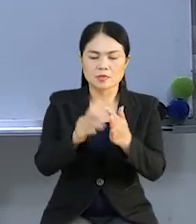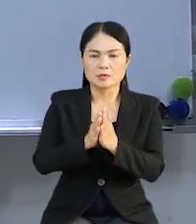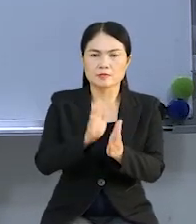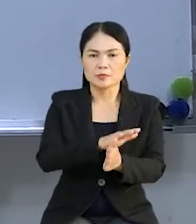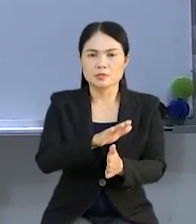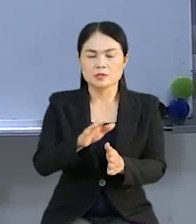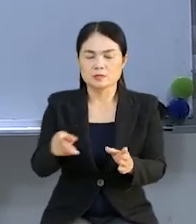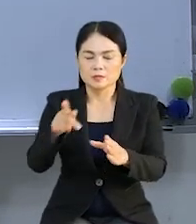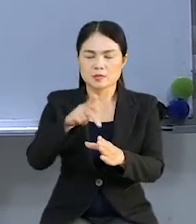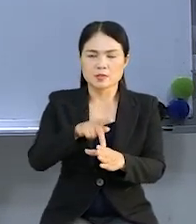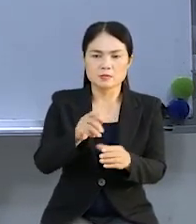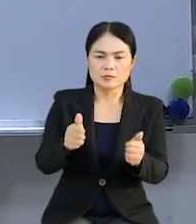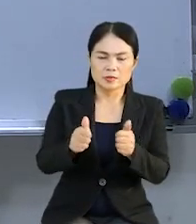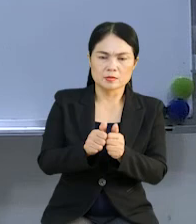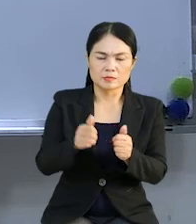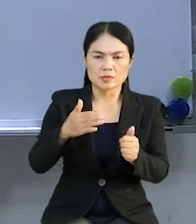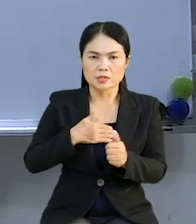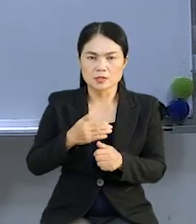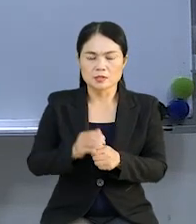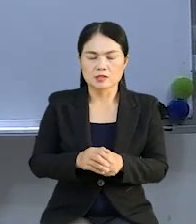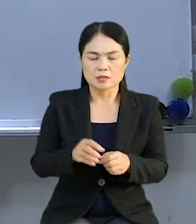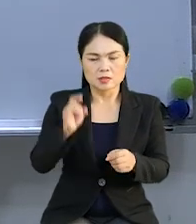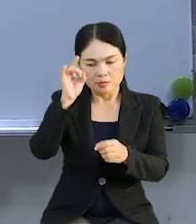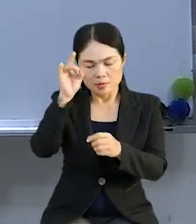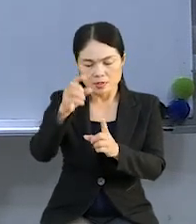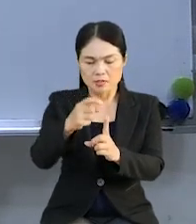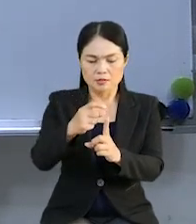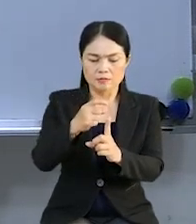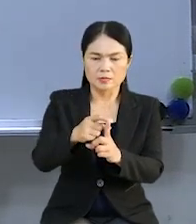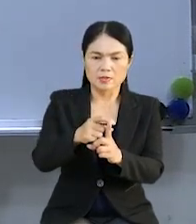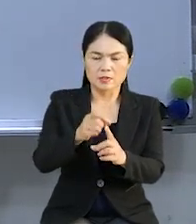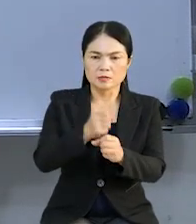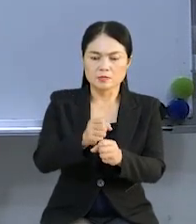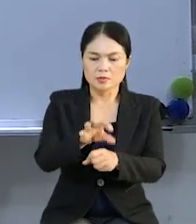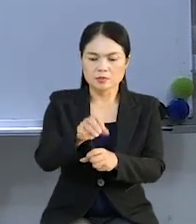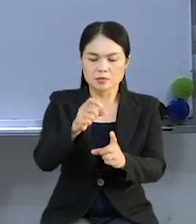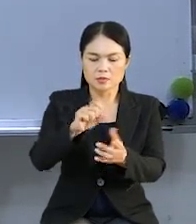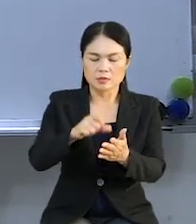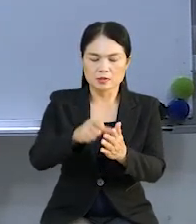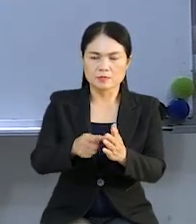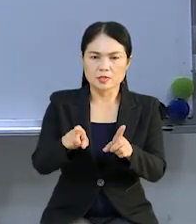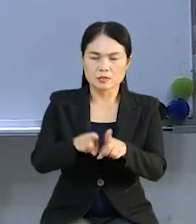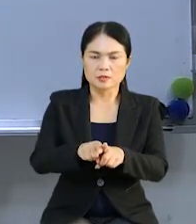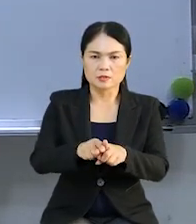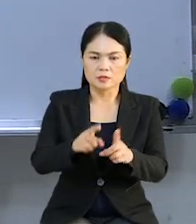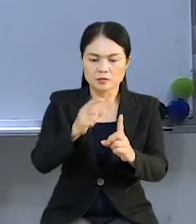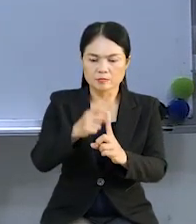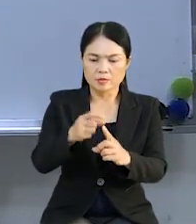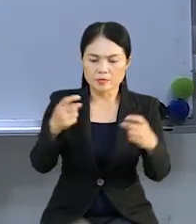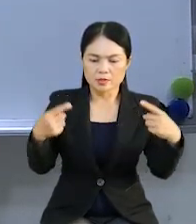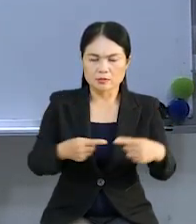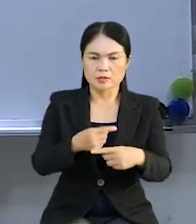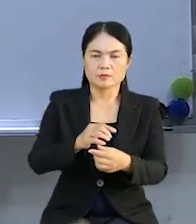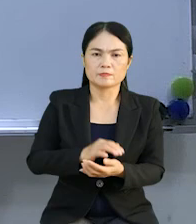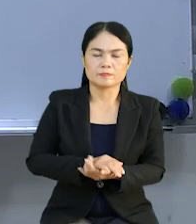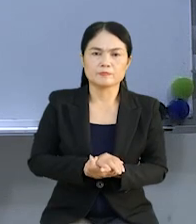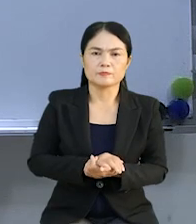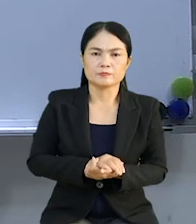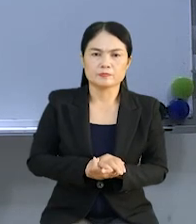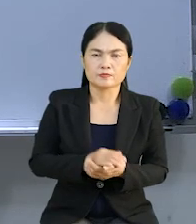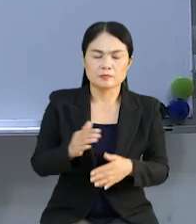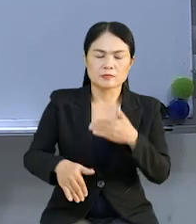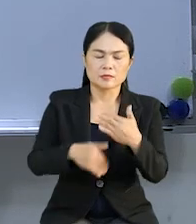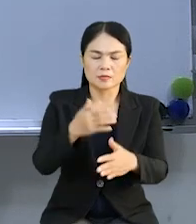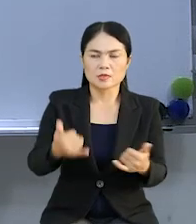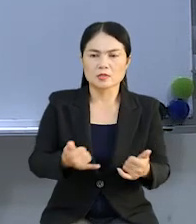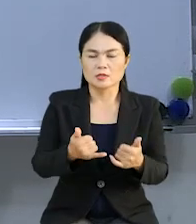ងអស់គ្នាដែលបានចូលរួមជាមួយលោកគ្រូក្នុងការធ្វើបញ្យលពាក្យធ្វើប្រោកពាក្យនៃដូចនិងពាក្យផ្ទុយបាទបន្ត